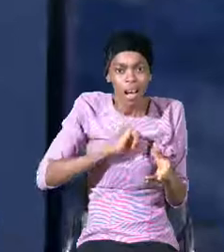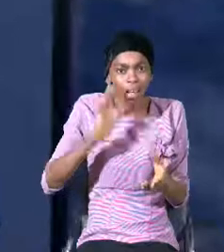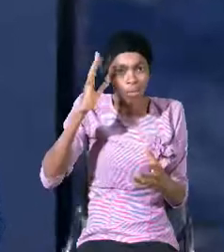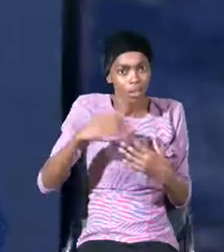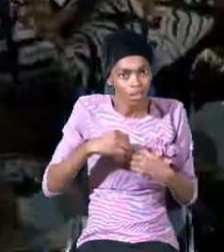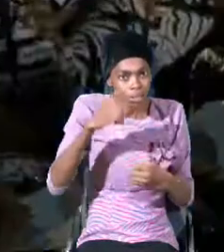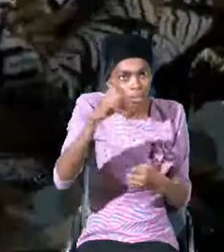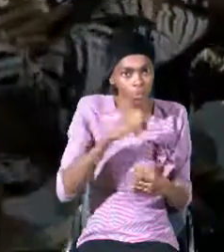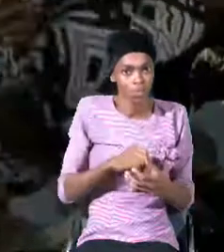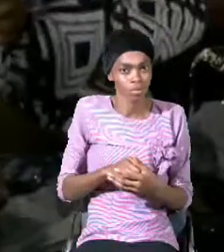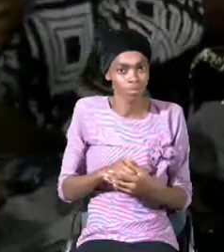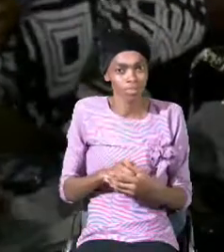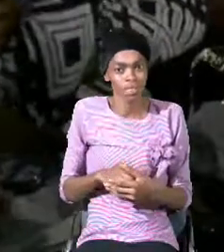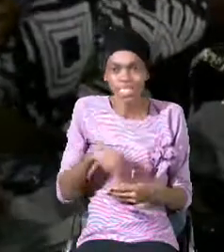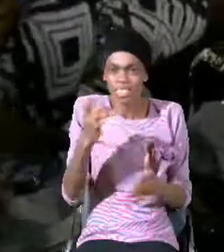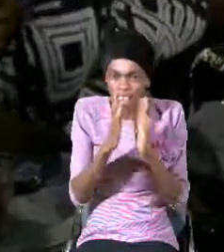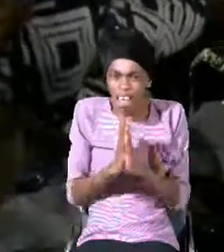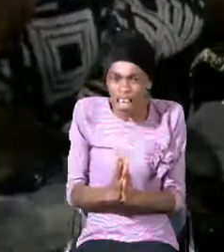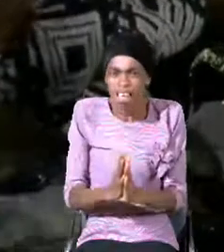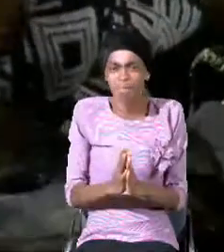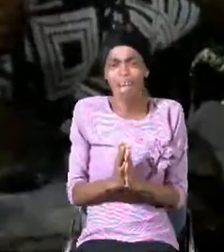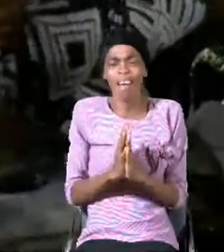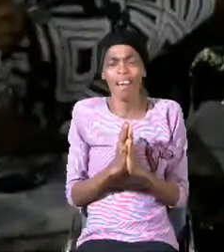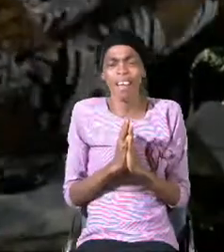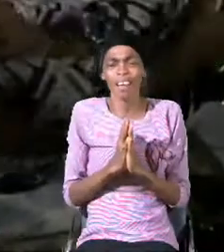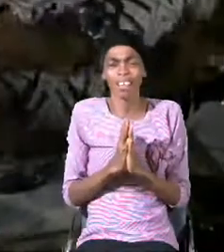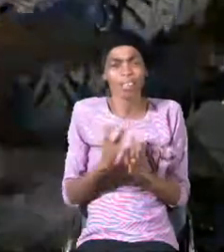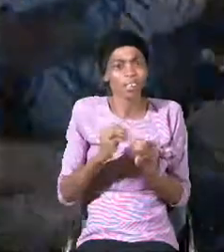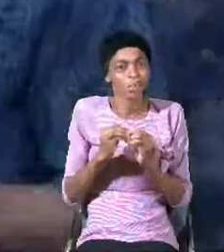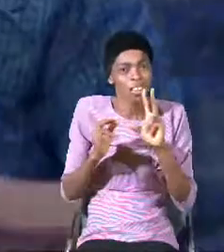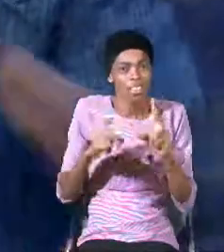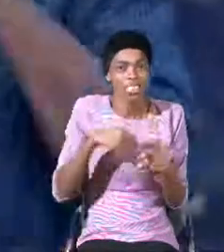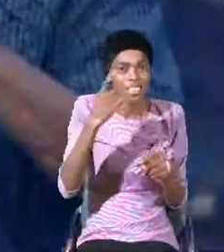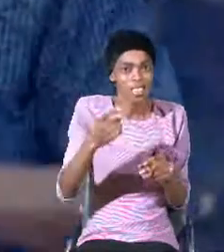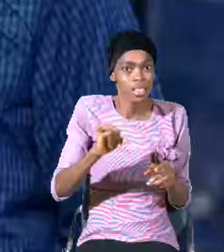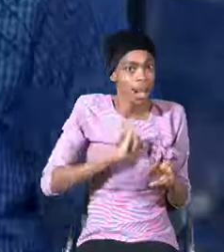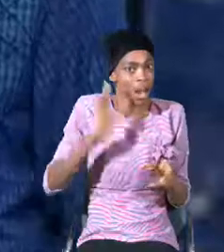te guérirai. Je n'ai pas entendu ton amen. Troisièmement,